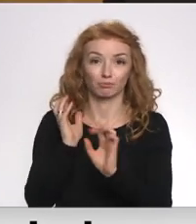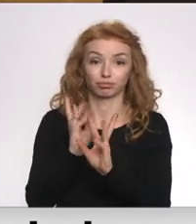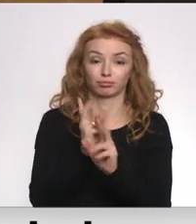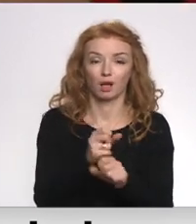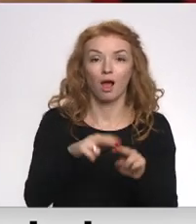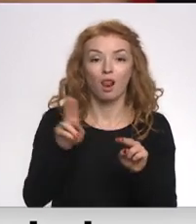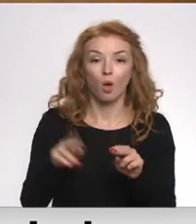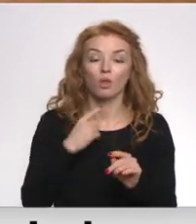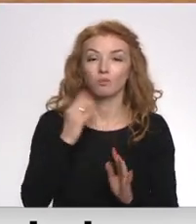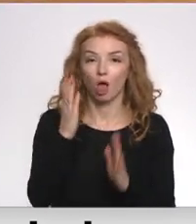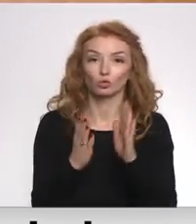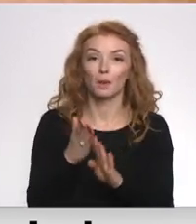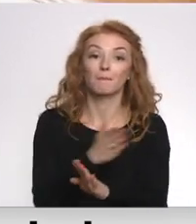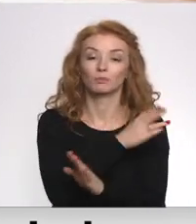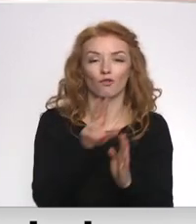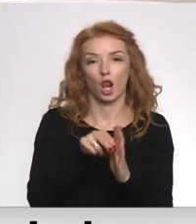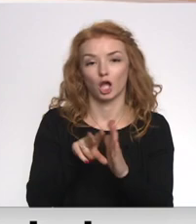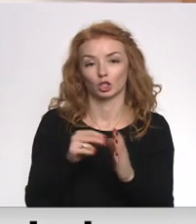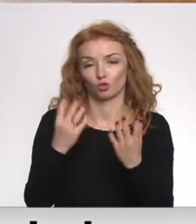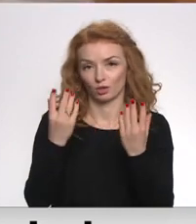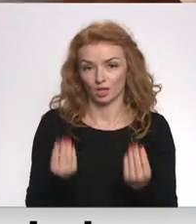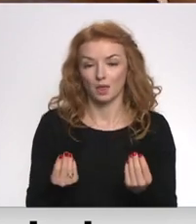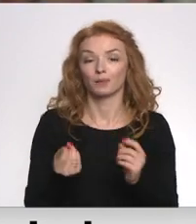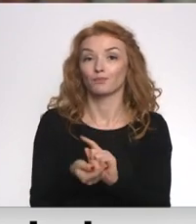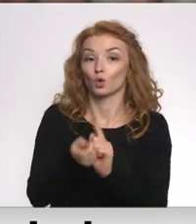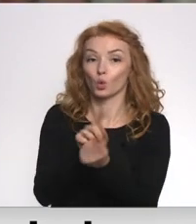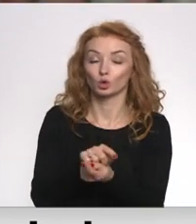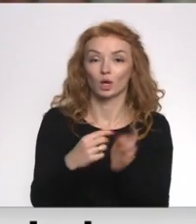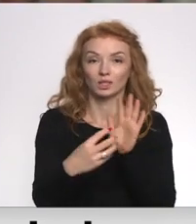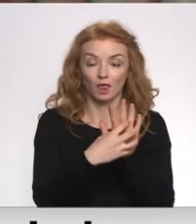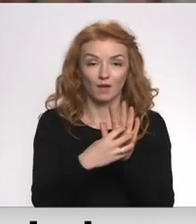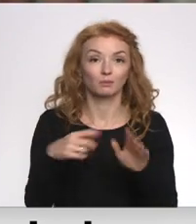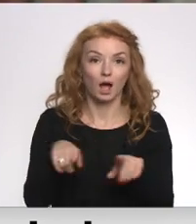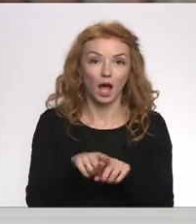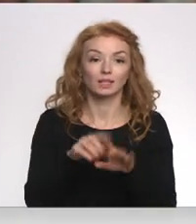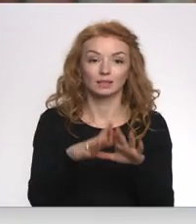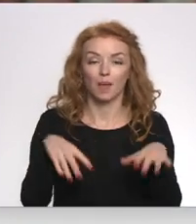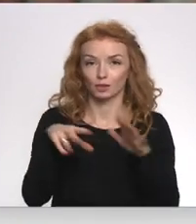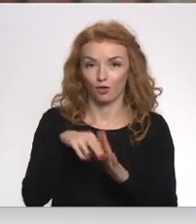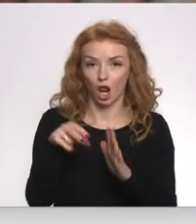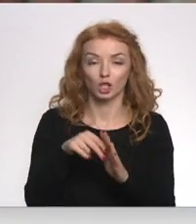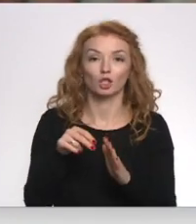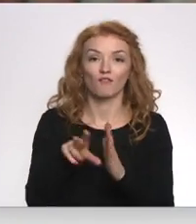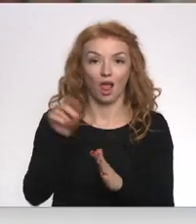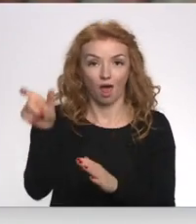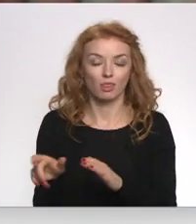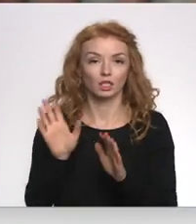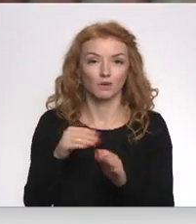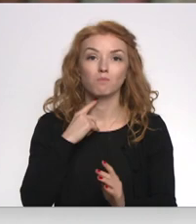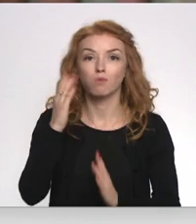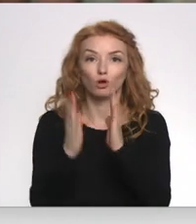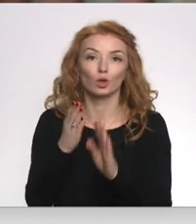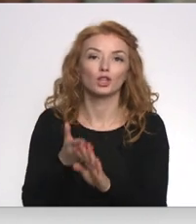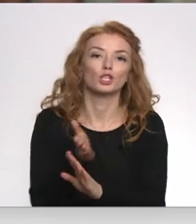ļaut balsot vēl pirms vēlēšanu dienas. Grozot Satversmi un paredzot, ka arī saimas vēlēšanās vēlētāji var nobalsot